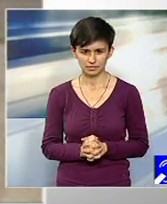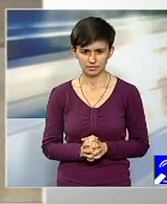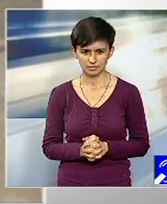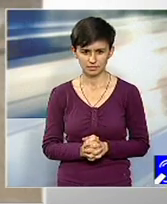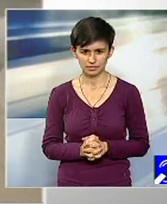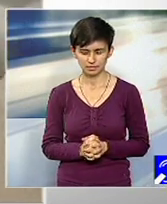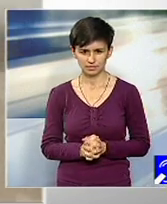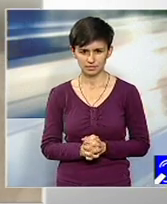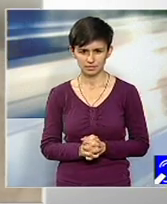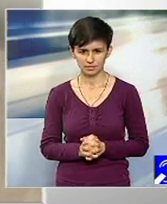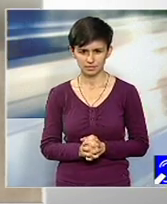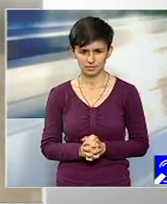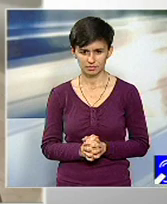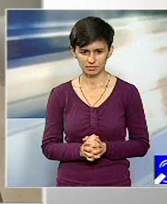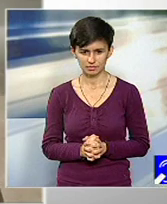Mai adaug